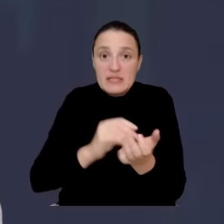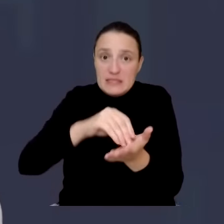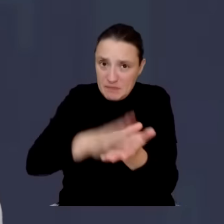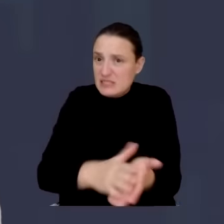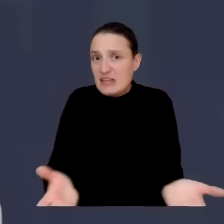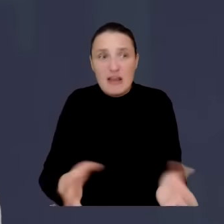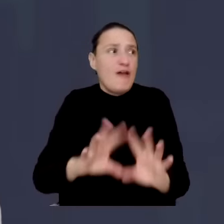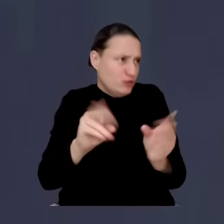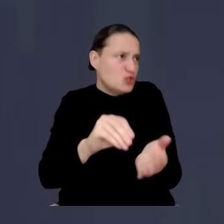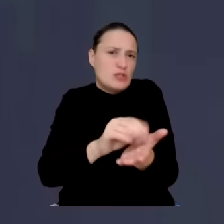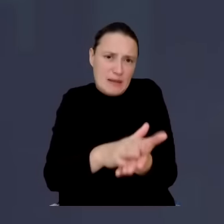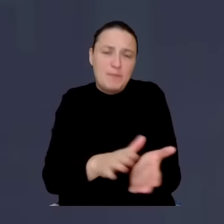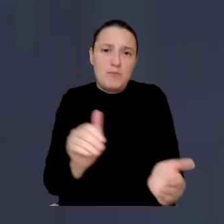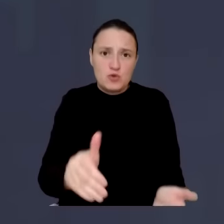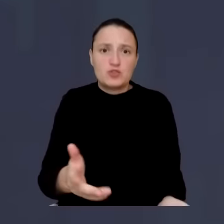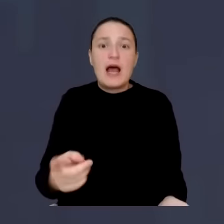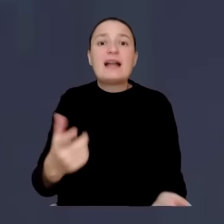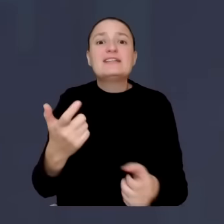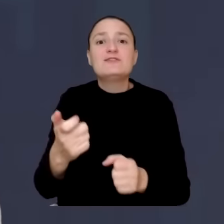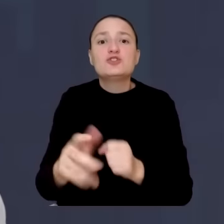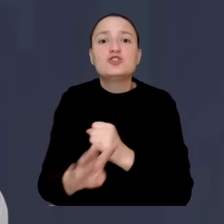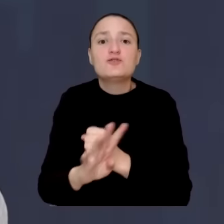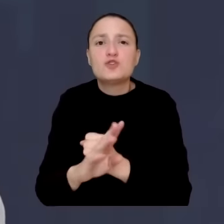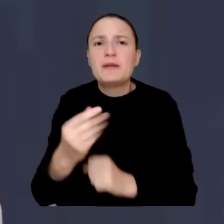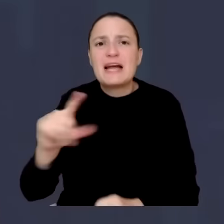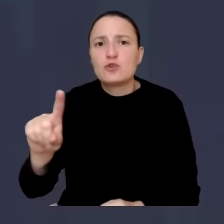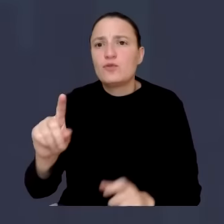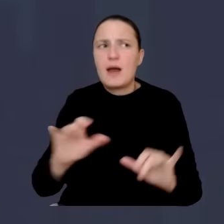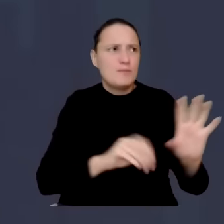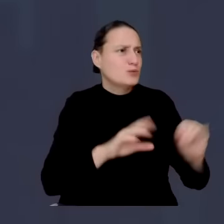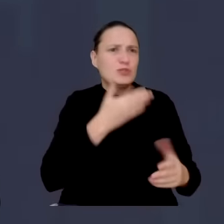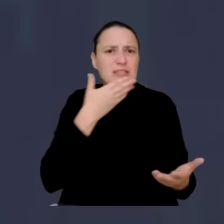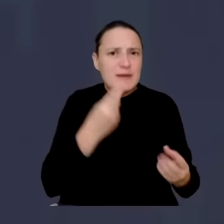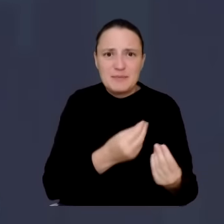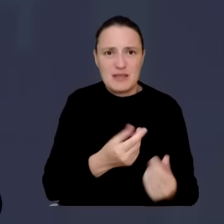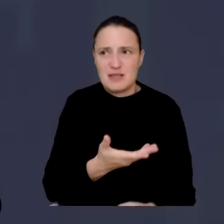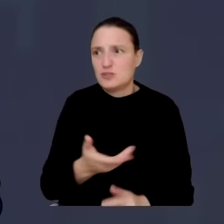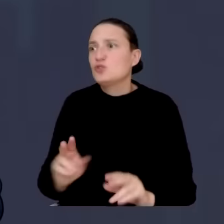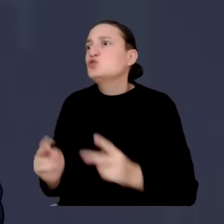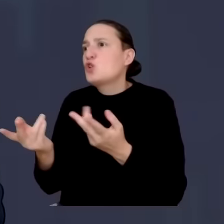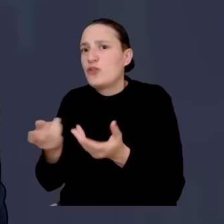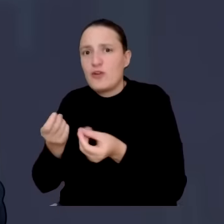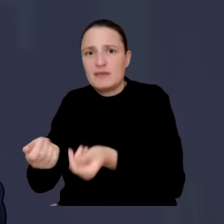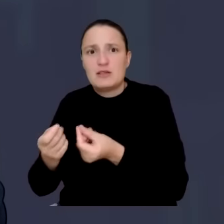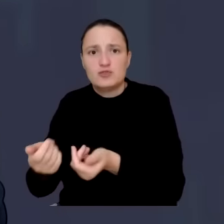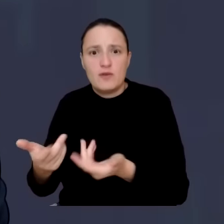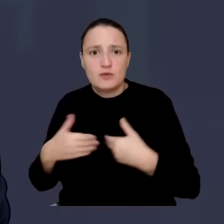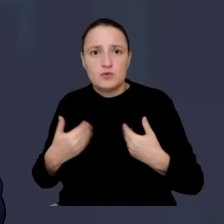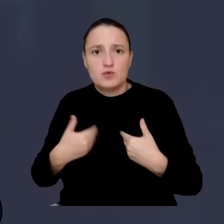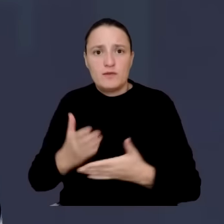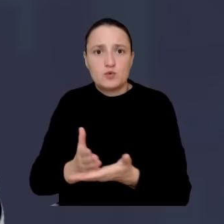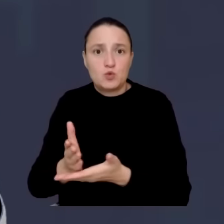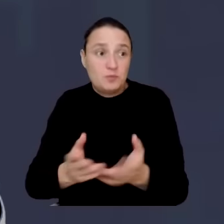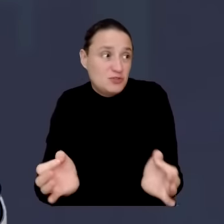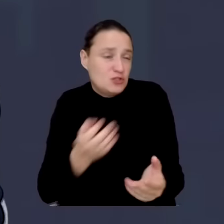wszystko przyjmie natomiast 290 miliardów nie ma pokrycia w tym budżecie w związku z tym z czego ta służba zdrowia ma być finansowana nie ma już dzisiaj na to